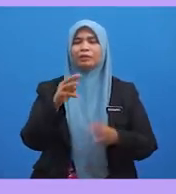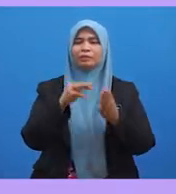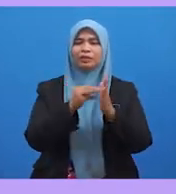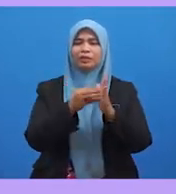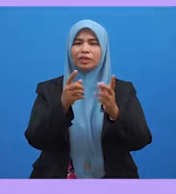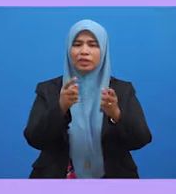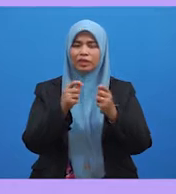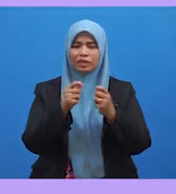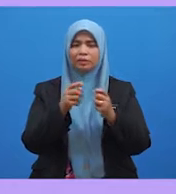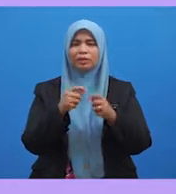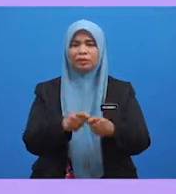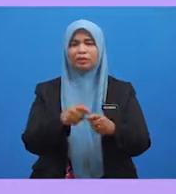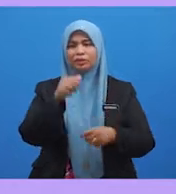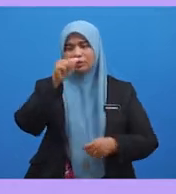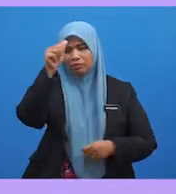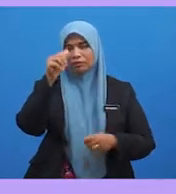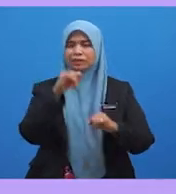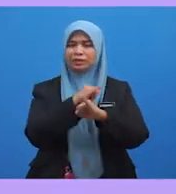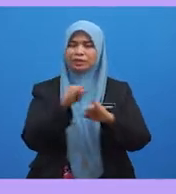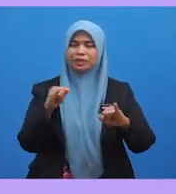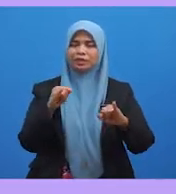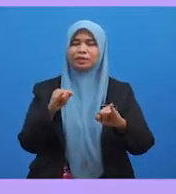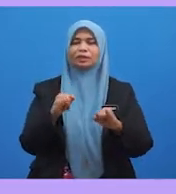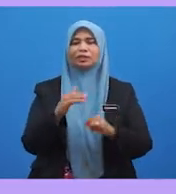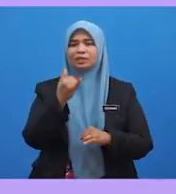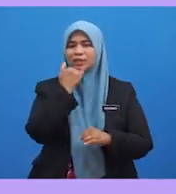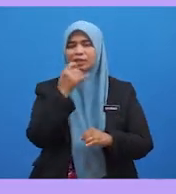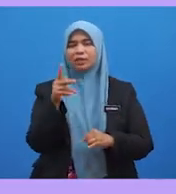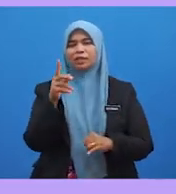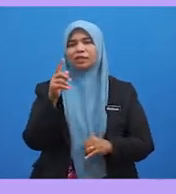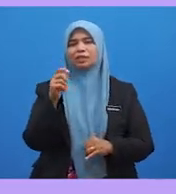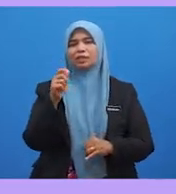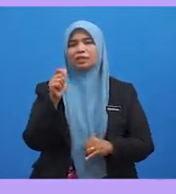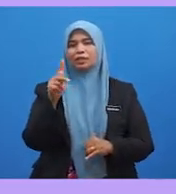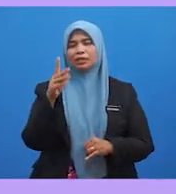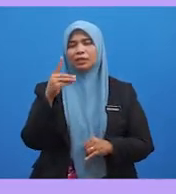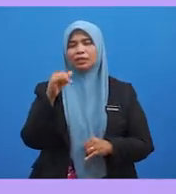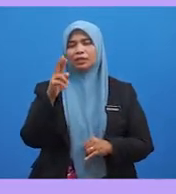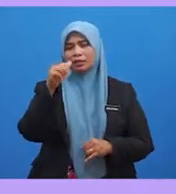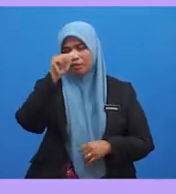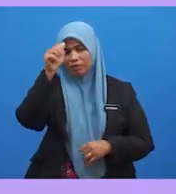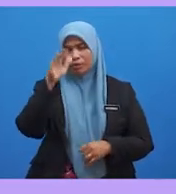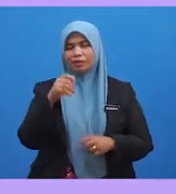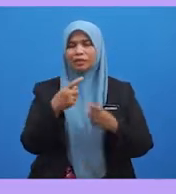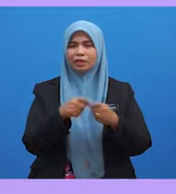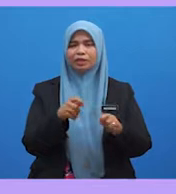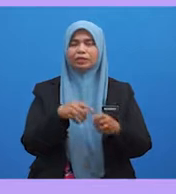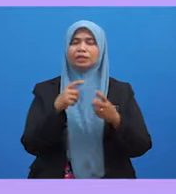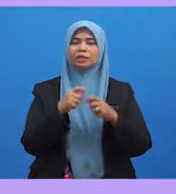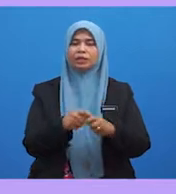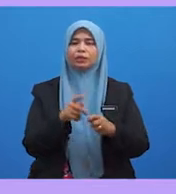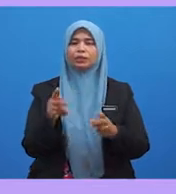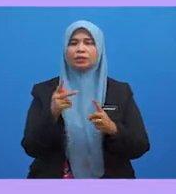ketentuan Allah Ta'ala. Jangan sesekali menyalahkan takdir Allah Ta'ala yang telah ditentukan kepada